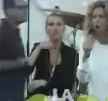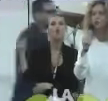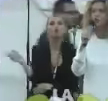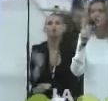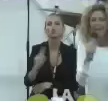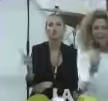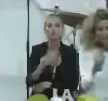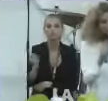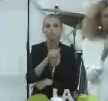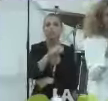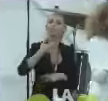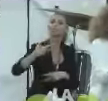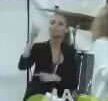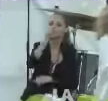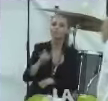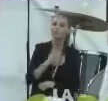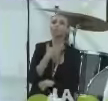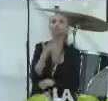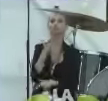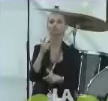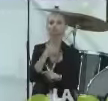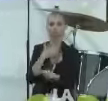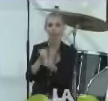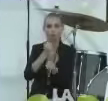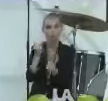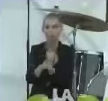lavoro non ce n'è e non ce n'è.